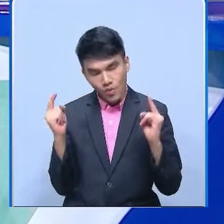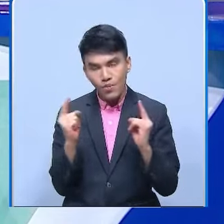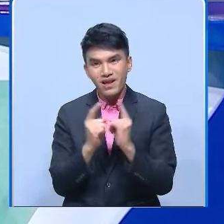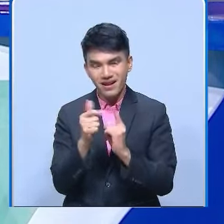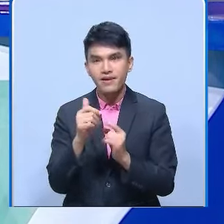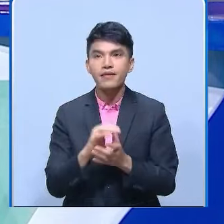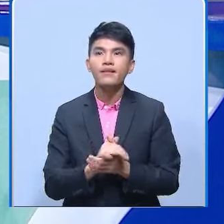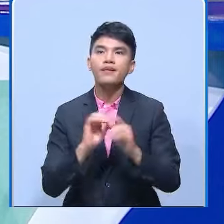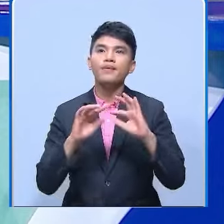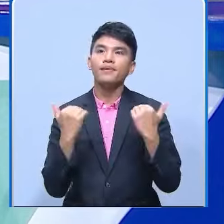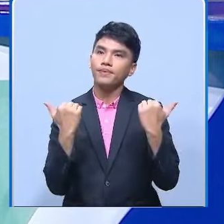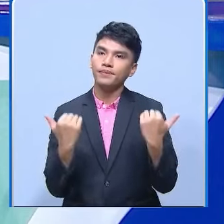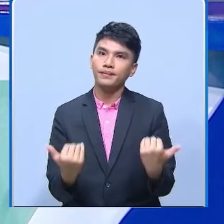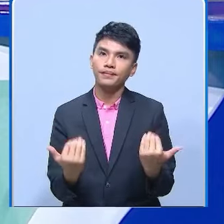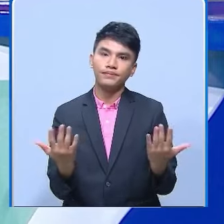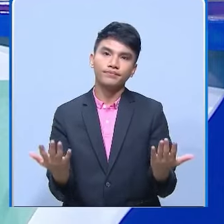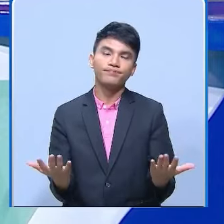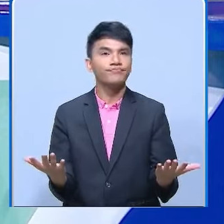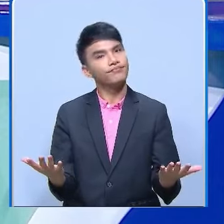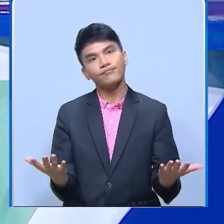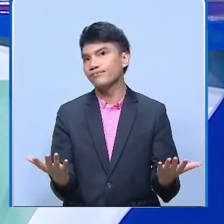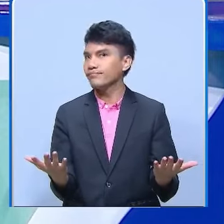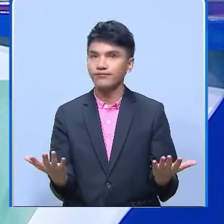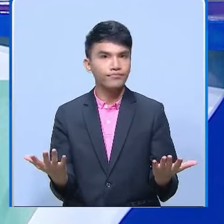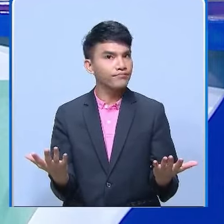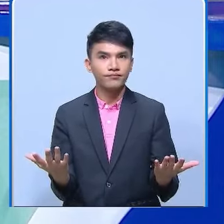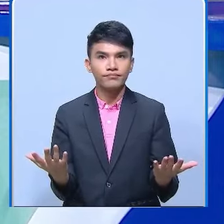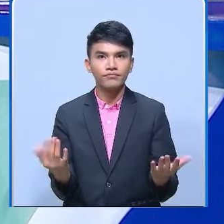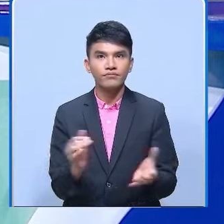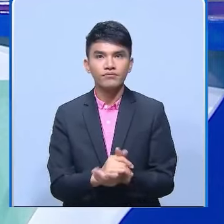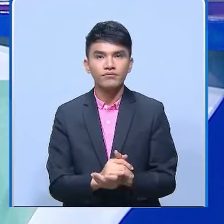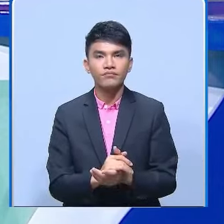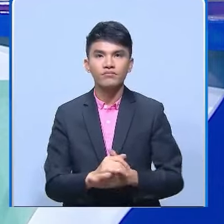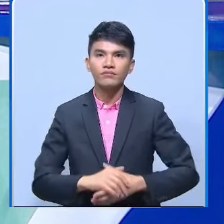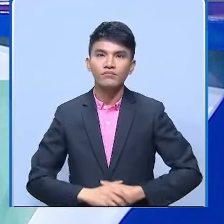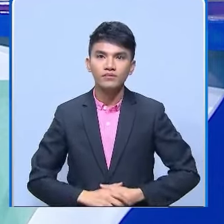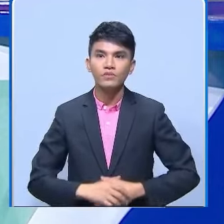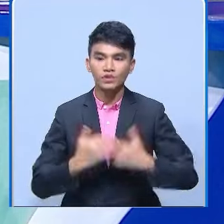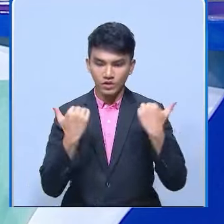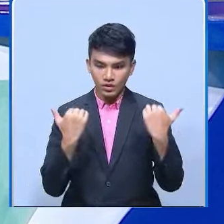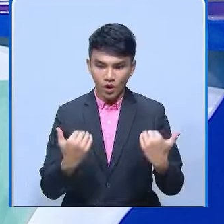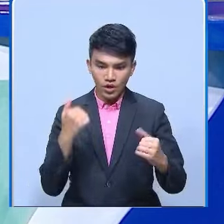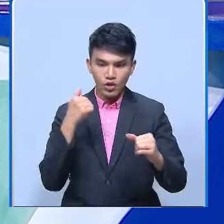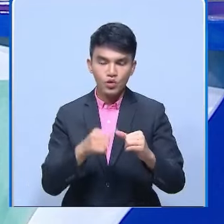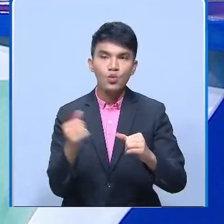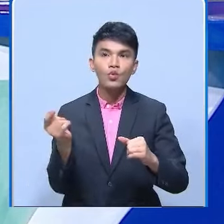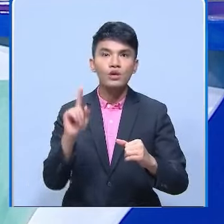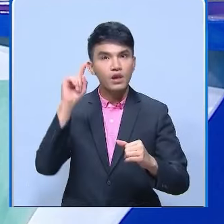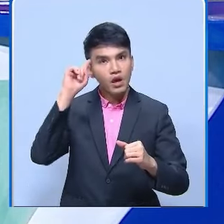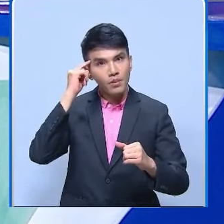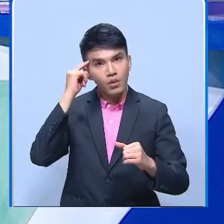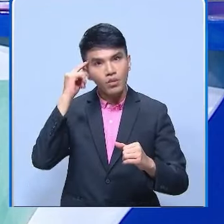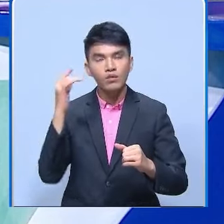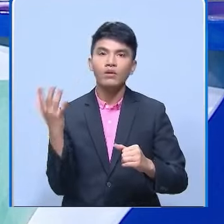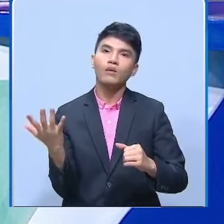มาแต่ทุกวันนี้ไม่ได้มีเสียงติดต่อใดๆมาเลยว่าบางนกเป็นตายร้ายดีหรือไปอยู่ที่แห่งหน